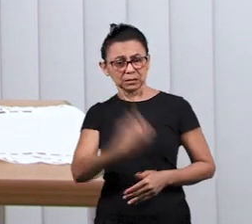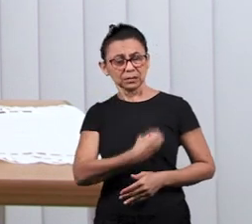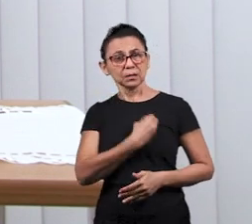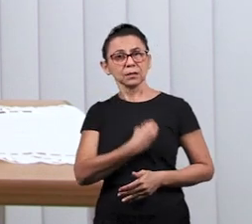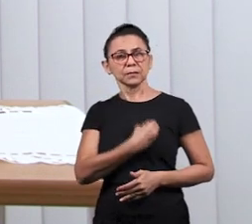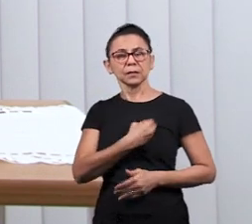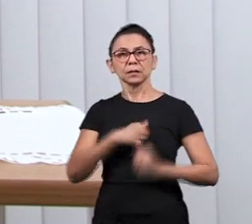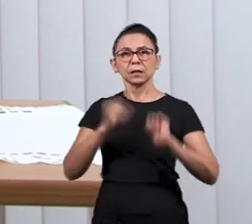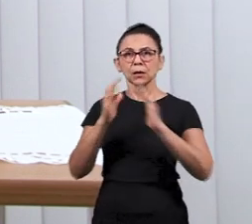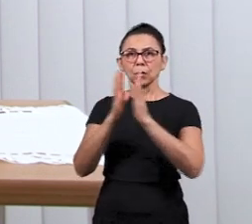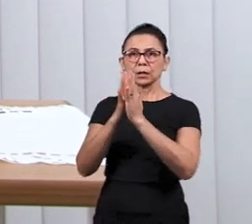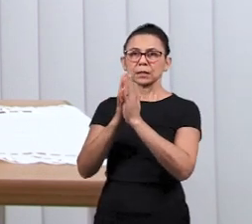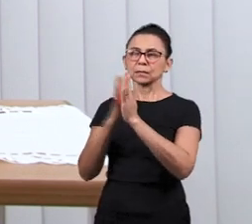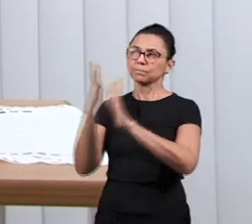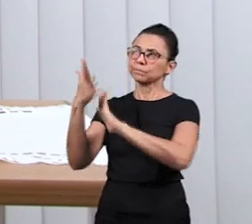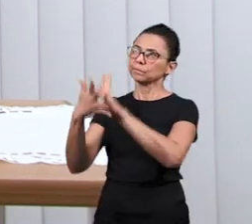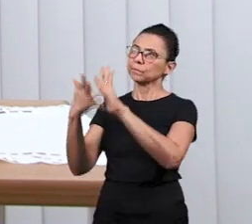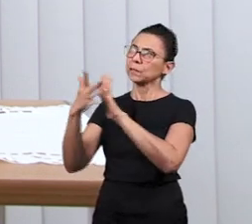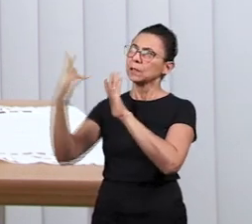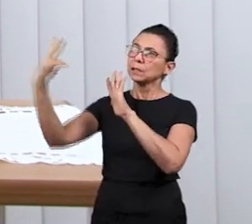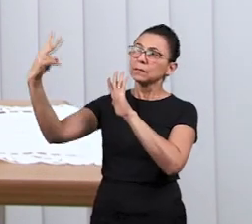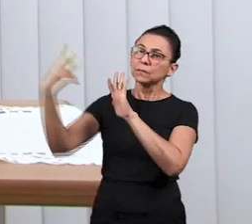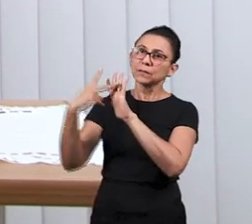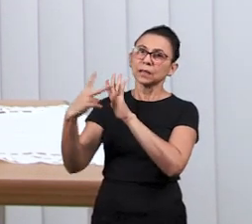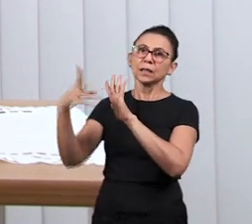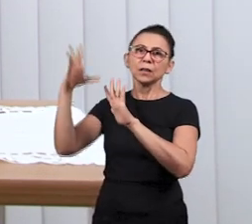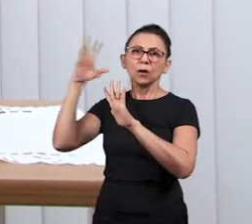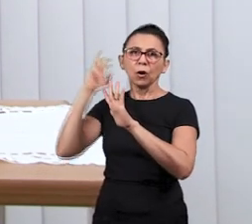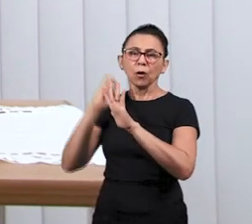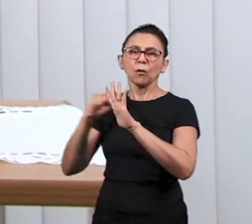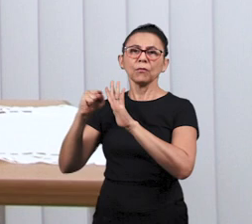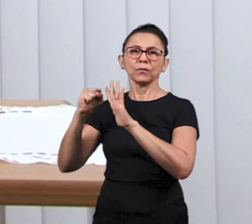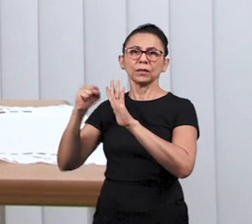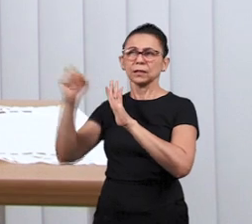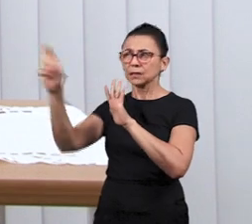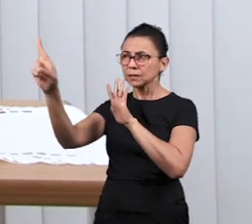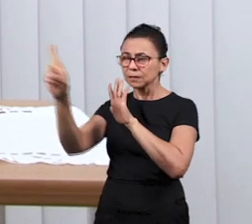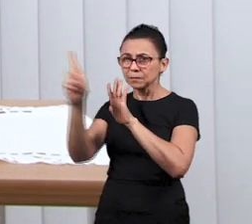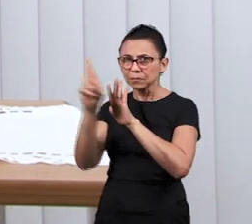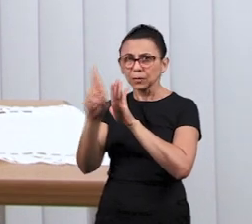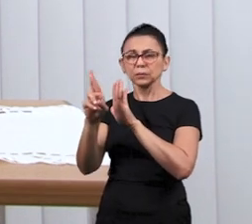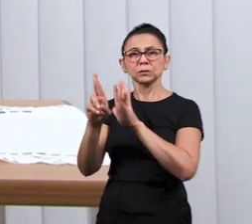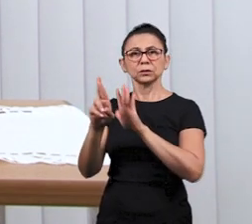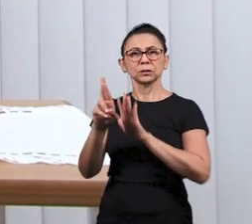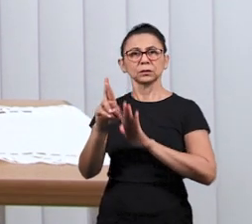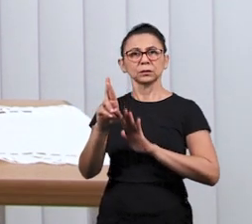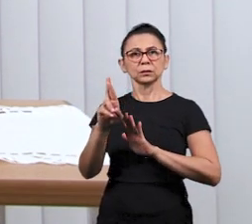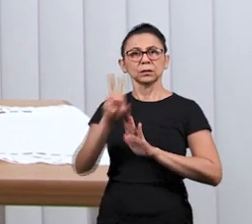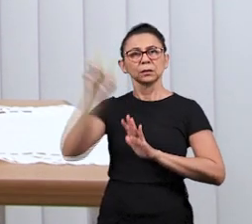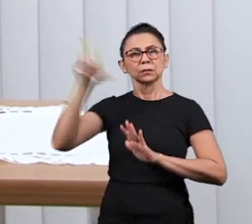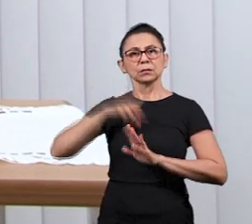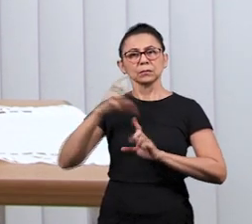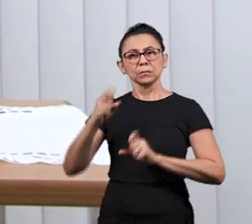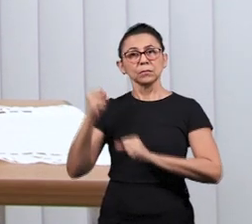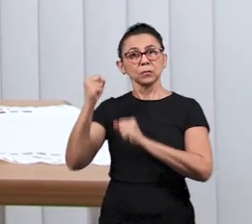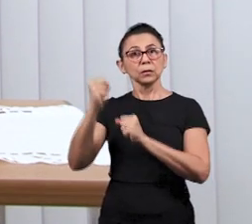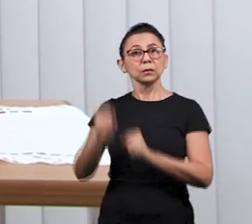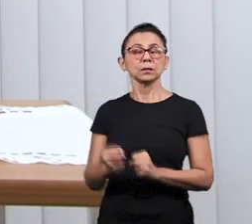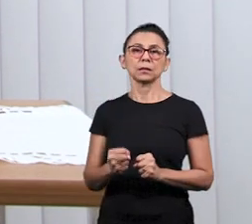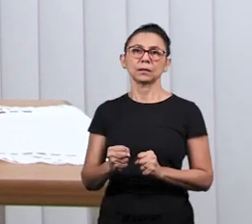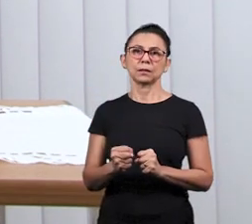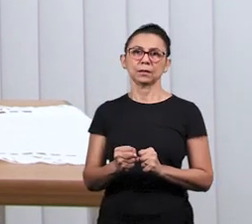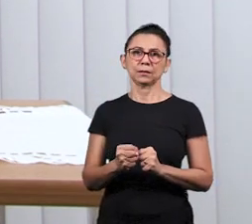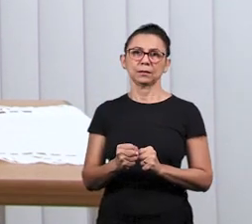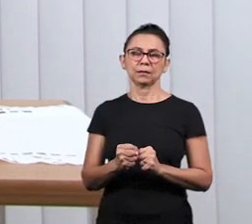больше. И Он слышит молитвы. Тот, который силен совершить благо,